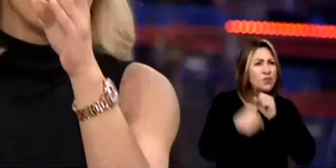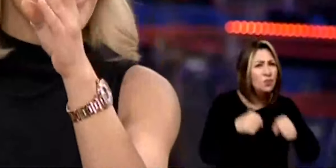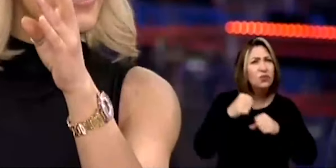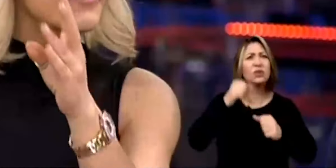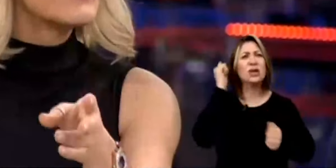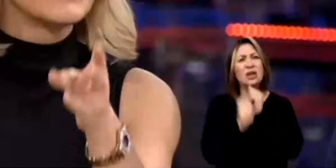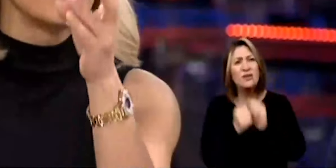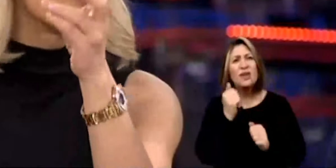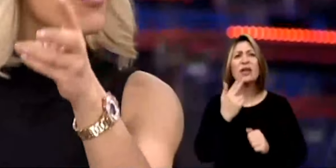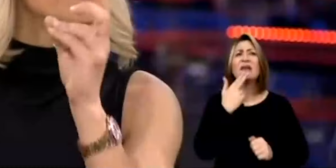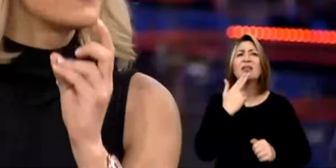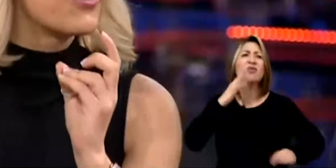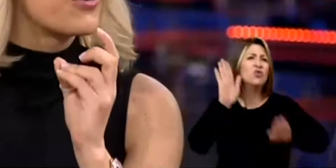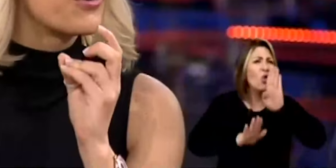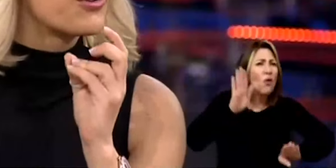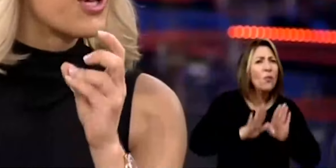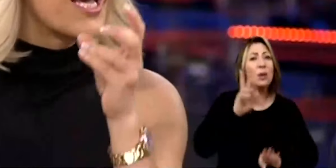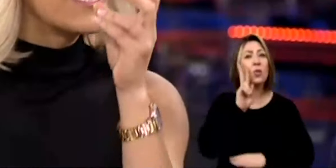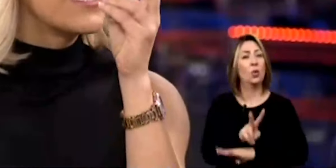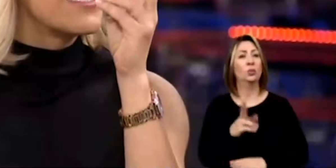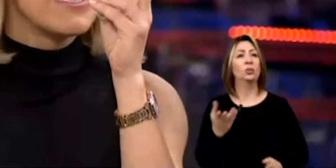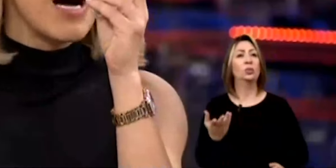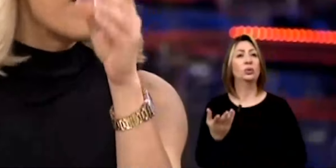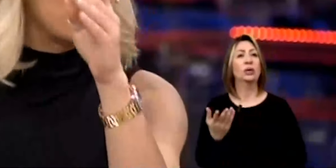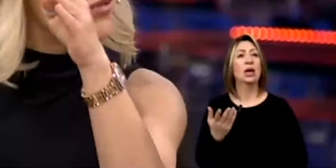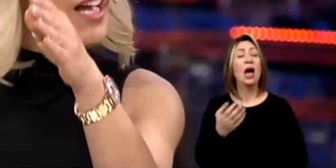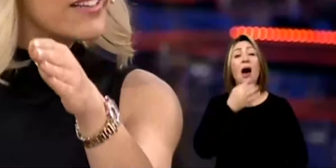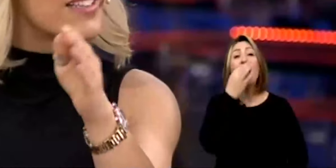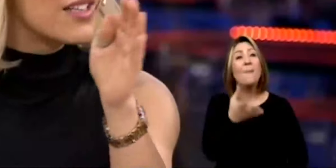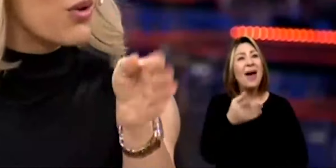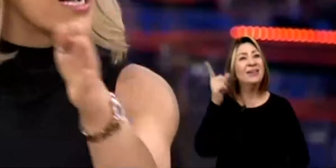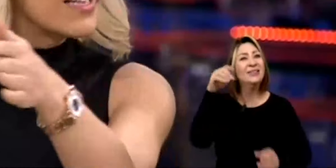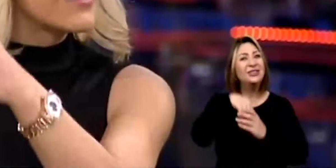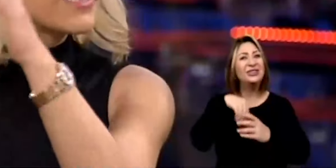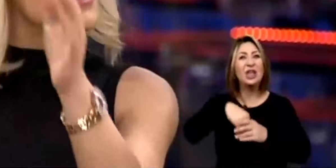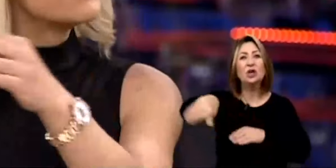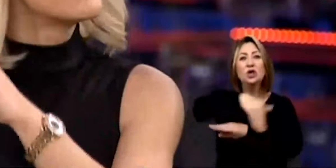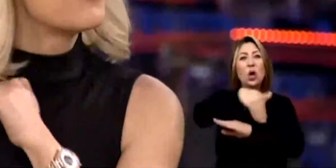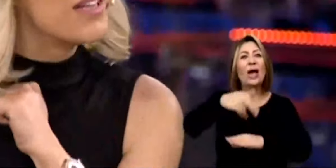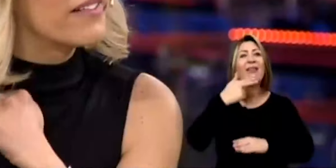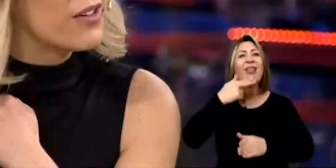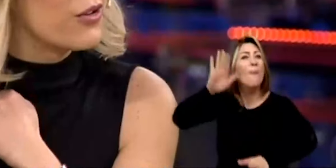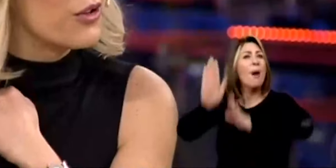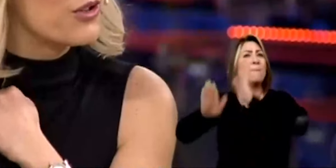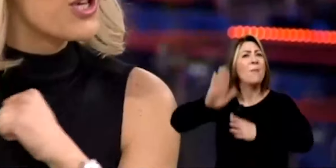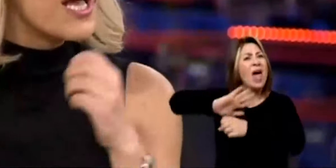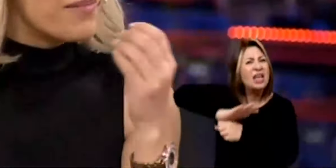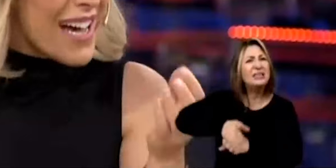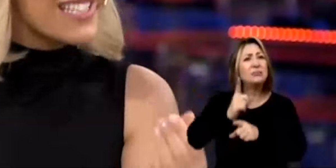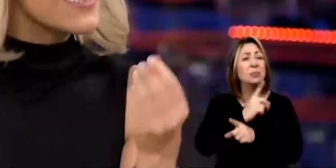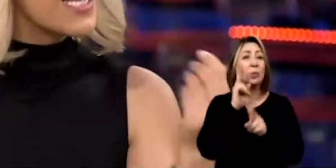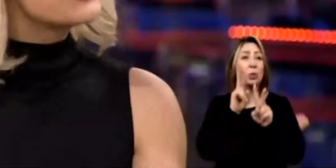görüyoruz. Kadınların dövülmesini görüyoruz. Evet. Haber bültenlerinde sokaklarda kadınlara yapılanları